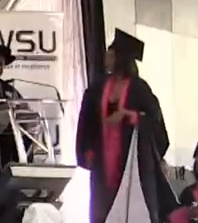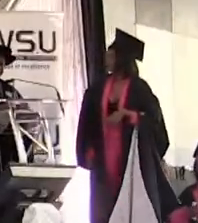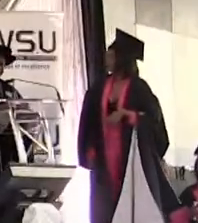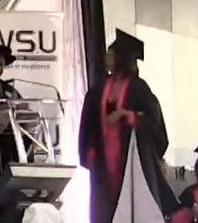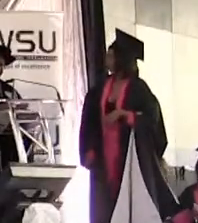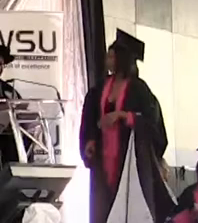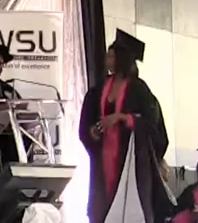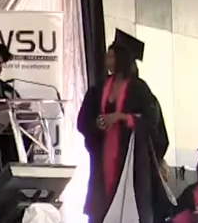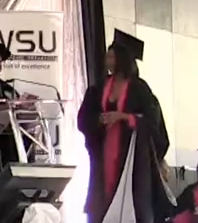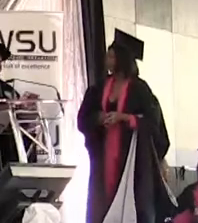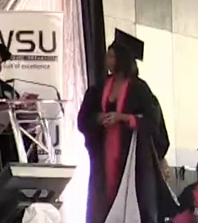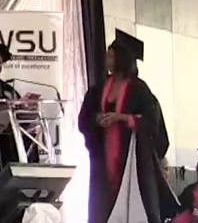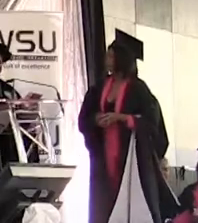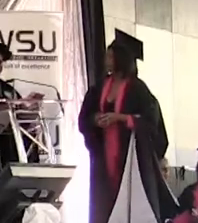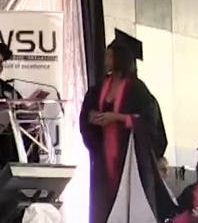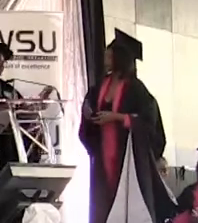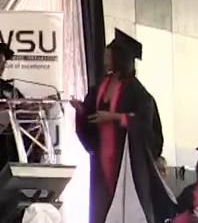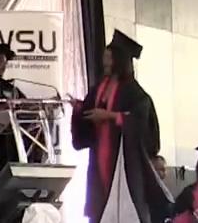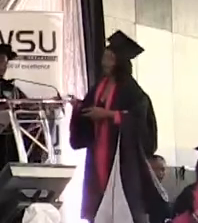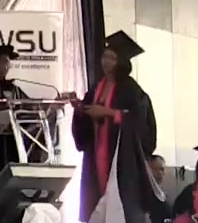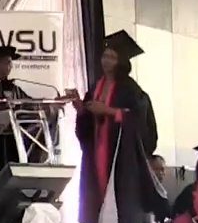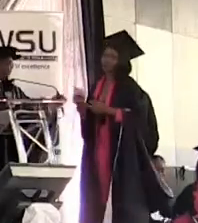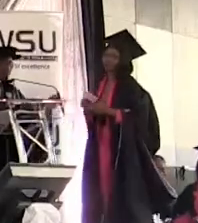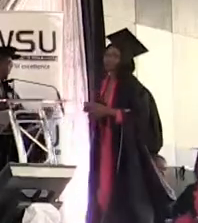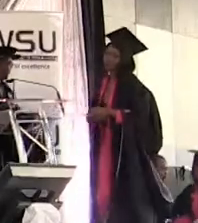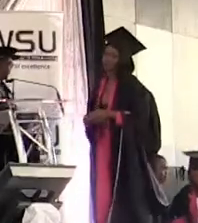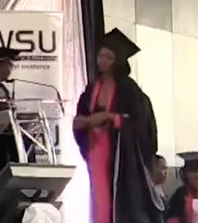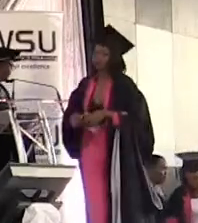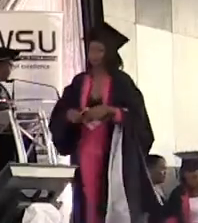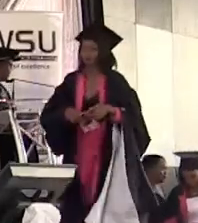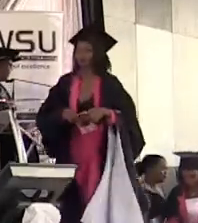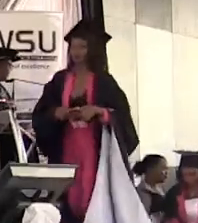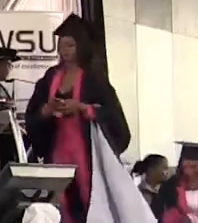Ntuchane Abenati Pretty.